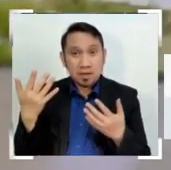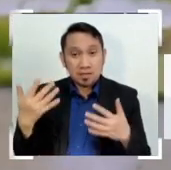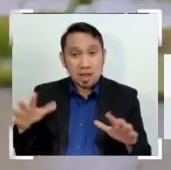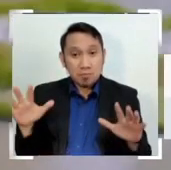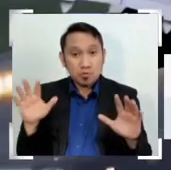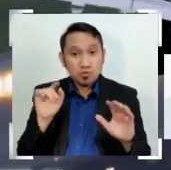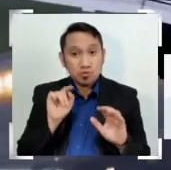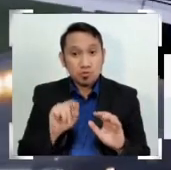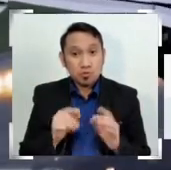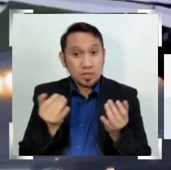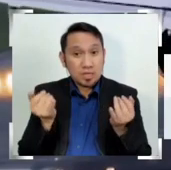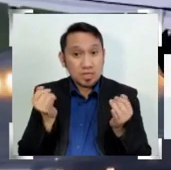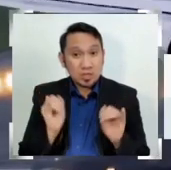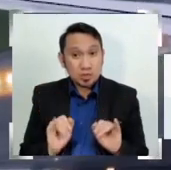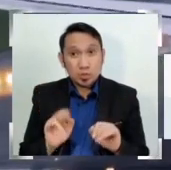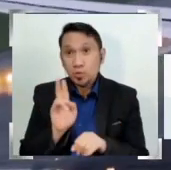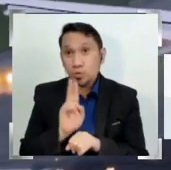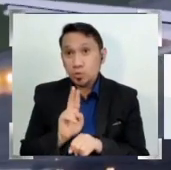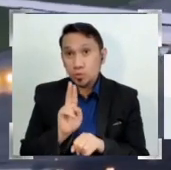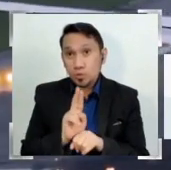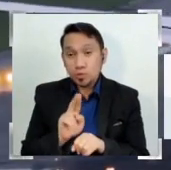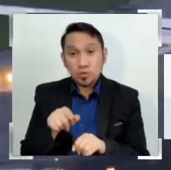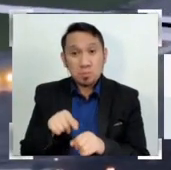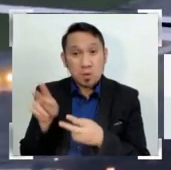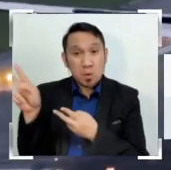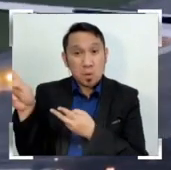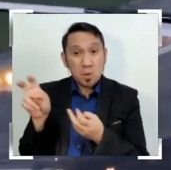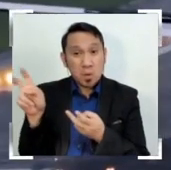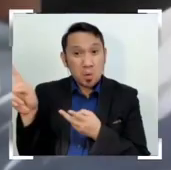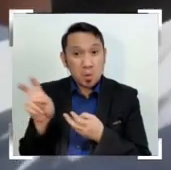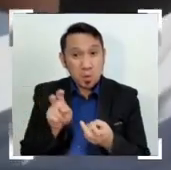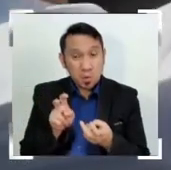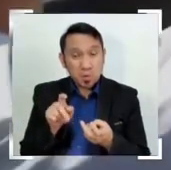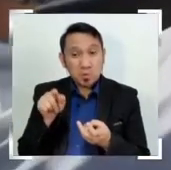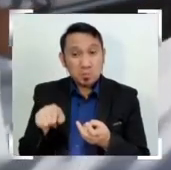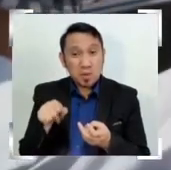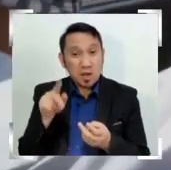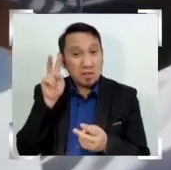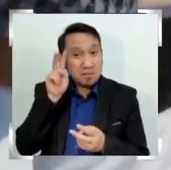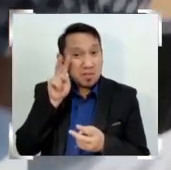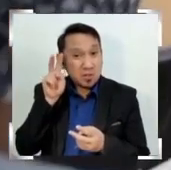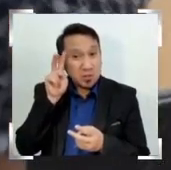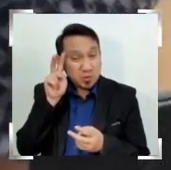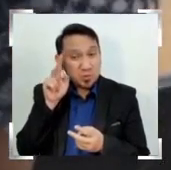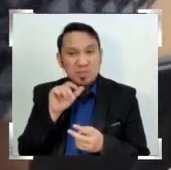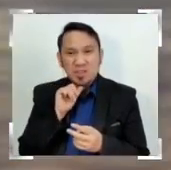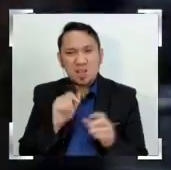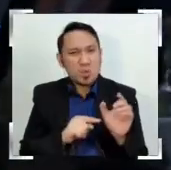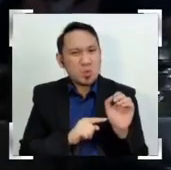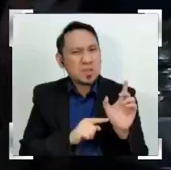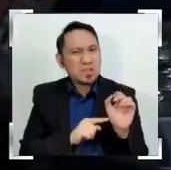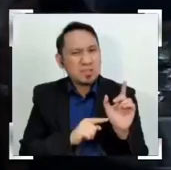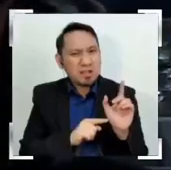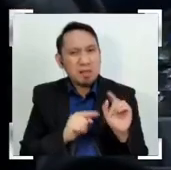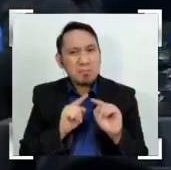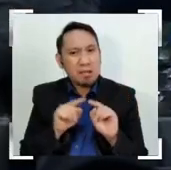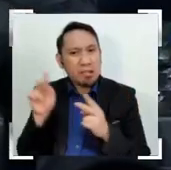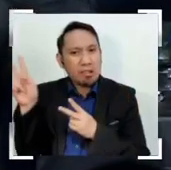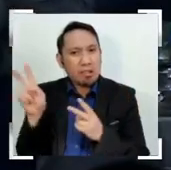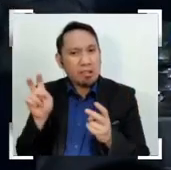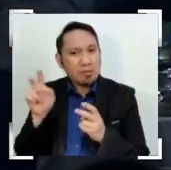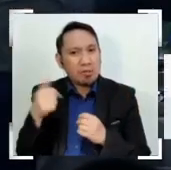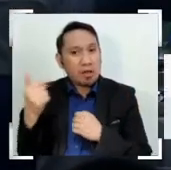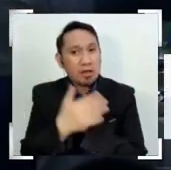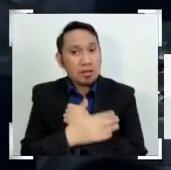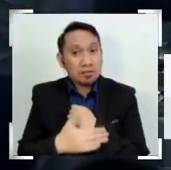kaugnay sa paggamit ng stock footage na kinunan sa abroad para sa tourism campaign na Love the Philippines. Sa 2022